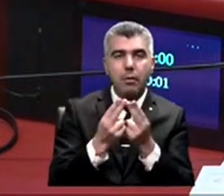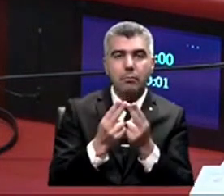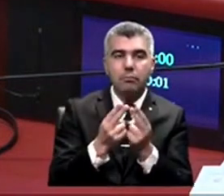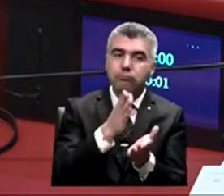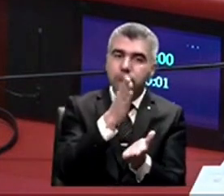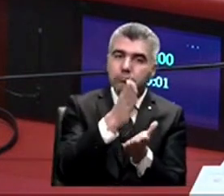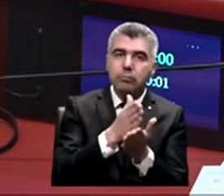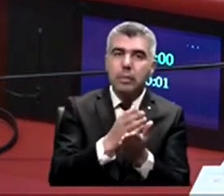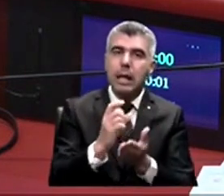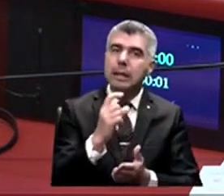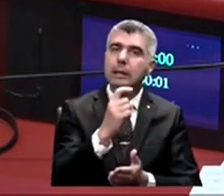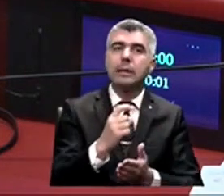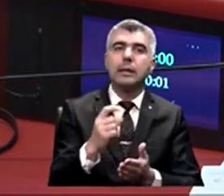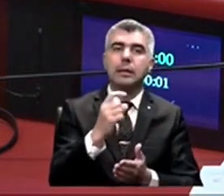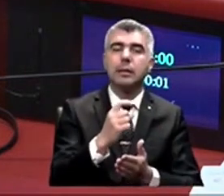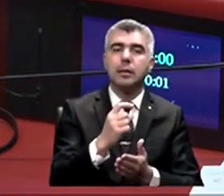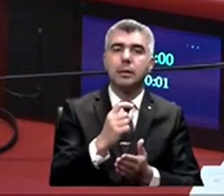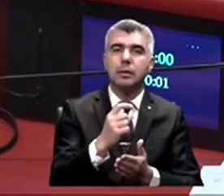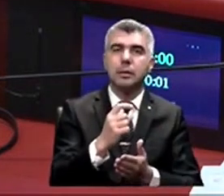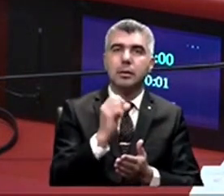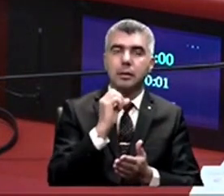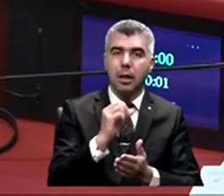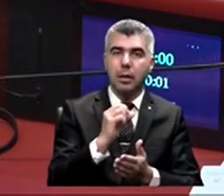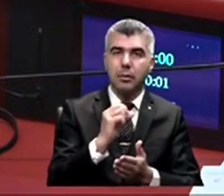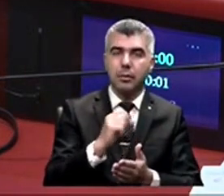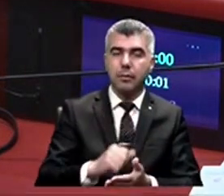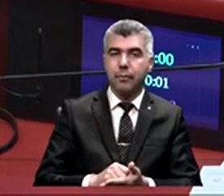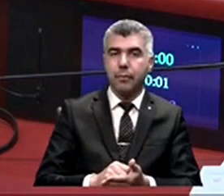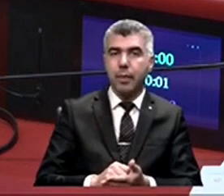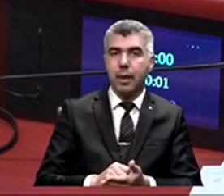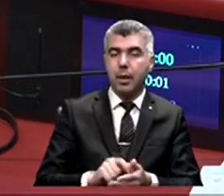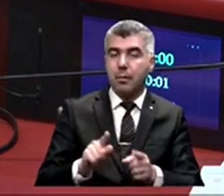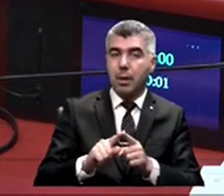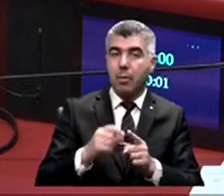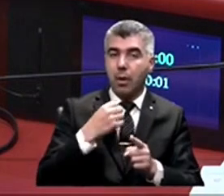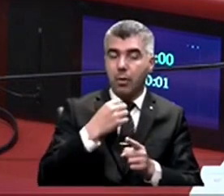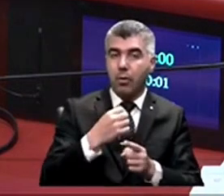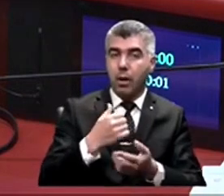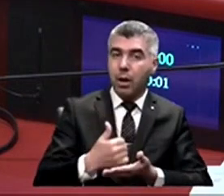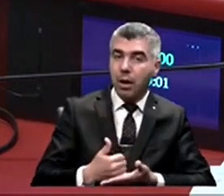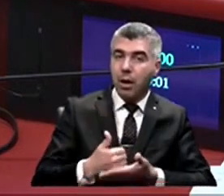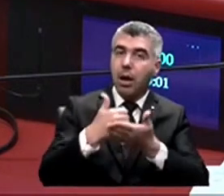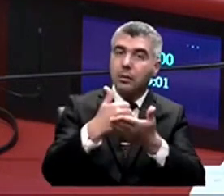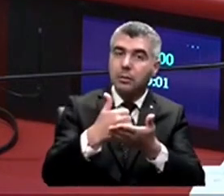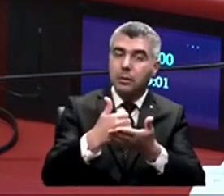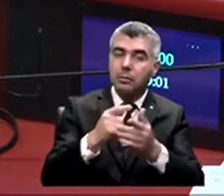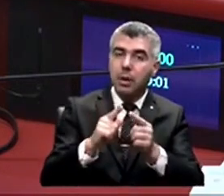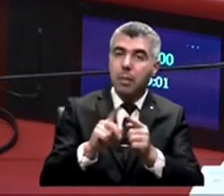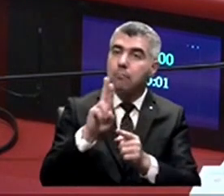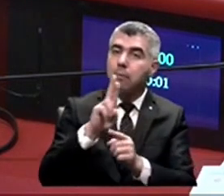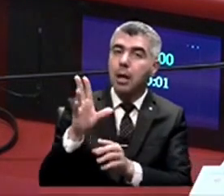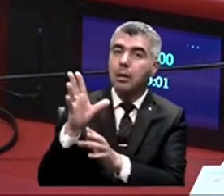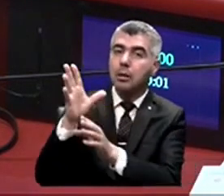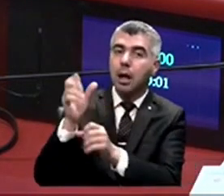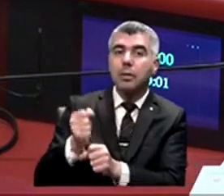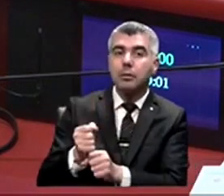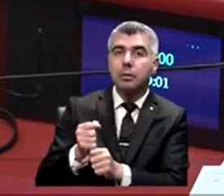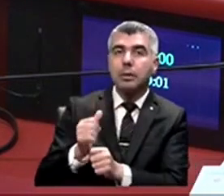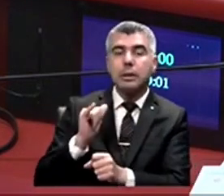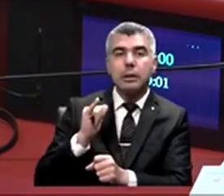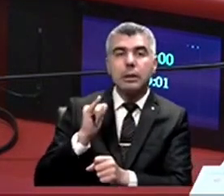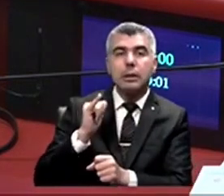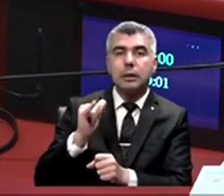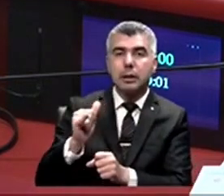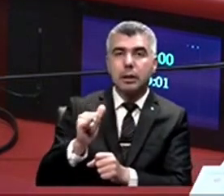وحنا وما يقلوناش، لان هذه مسائل هما ما كنعطيوهاش، راه هي إمارة المؤمنين، كلما وقع